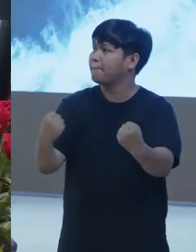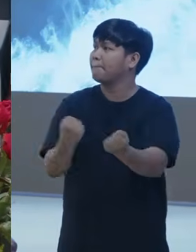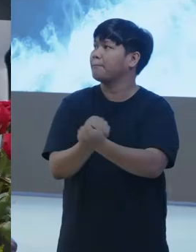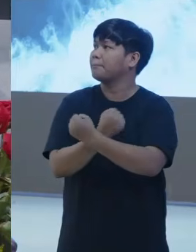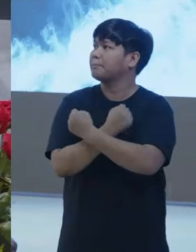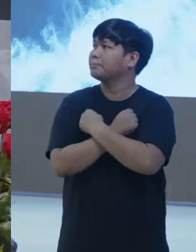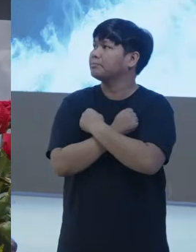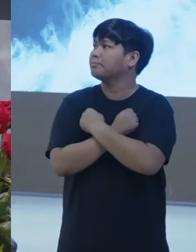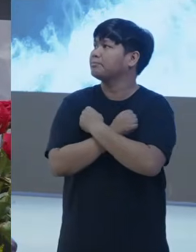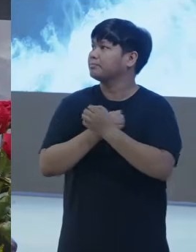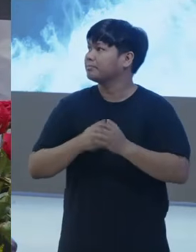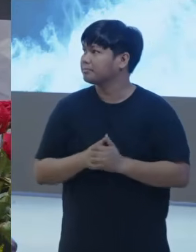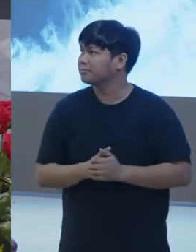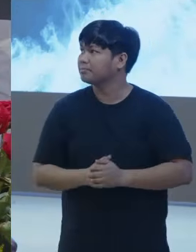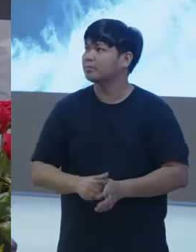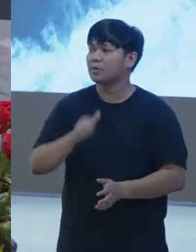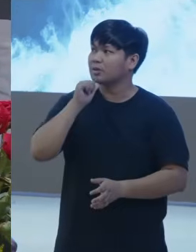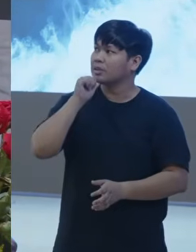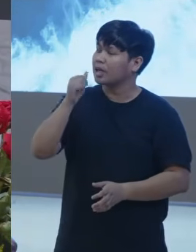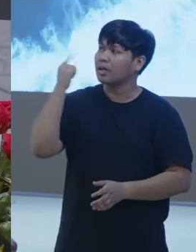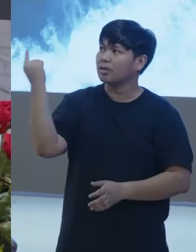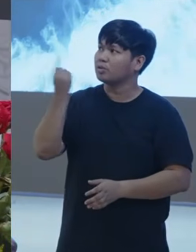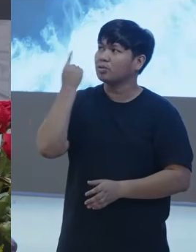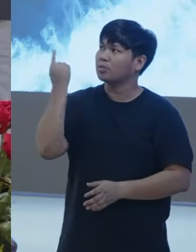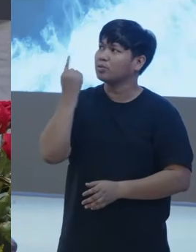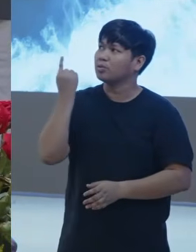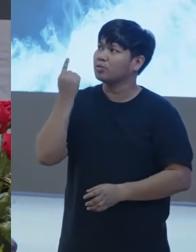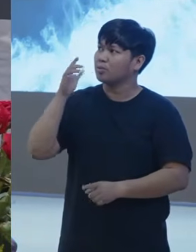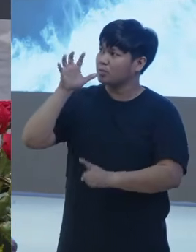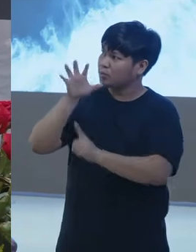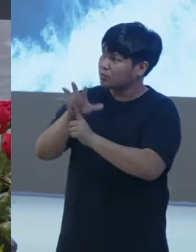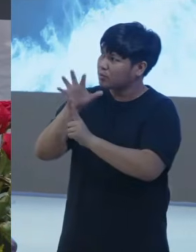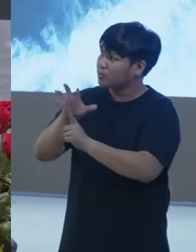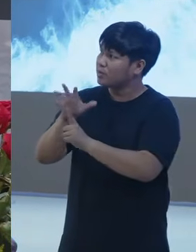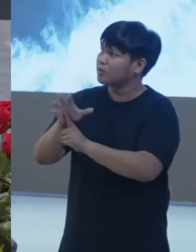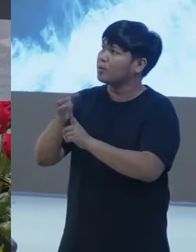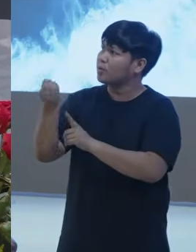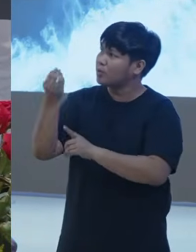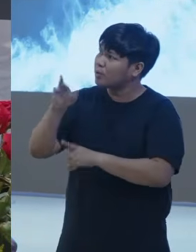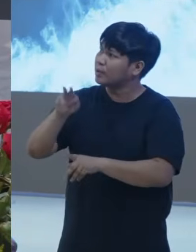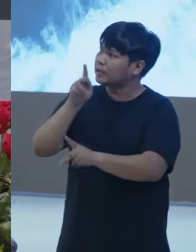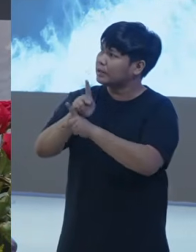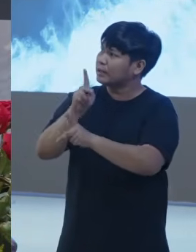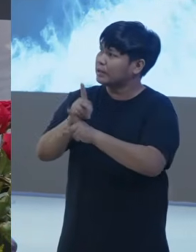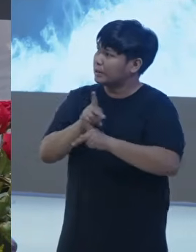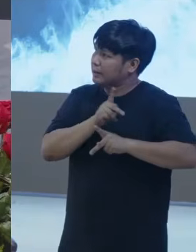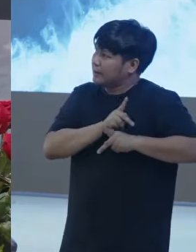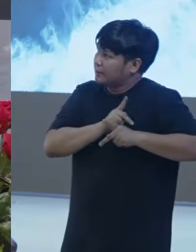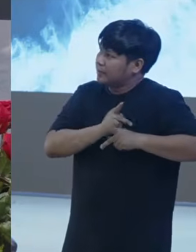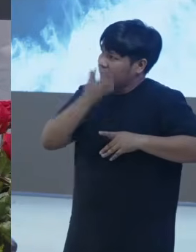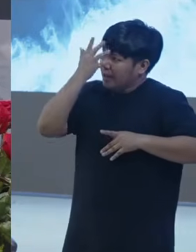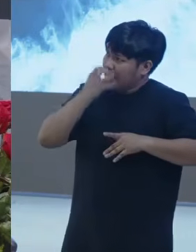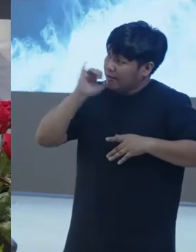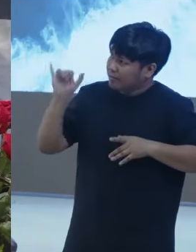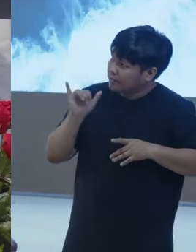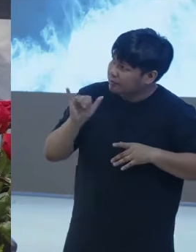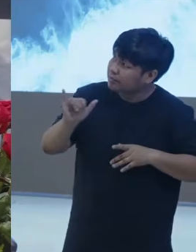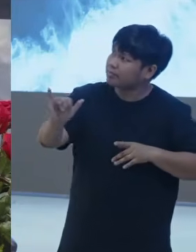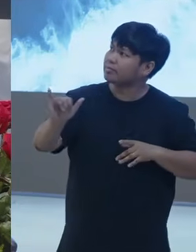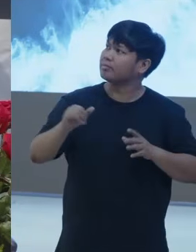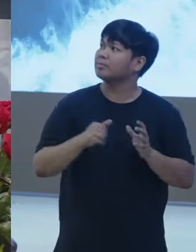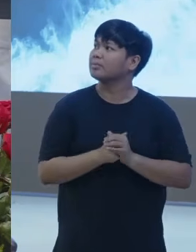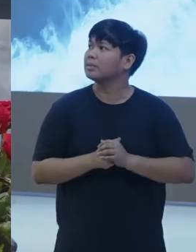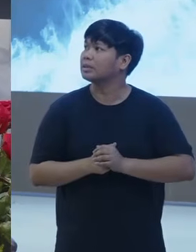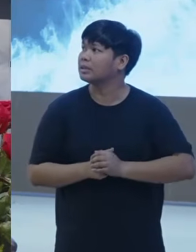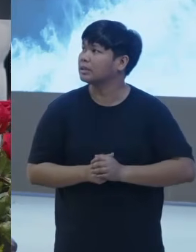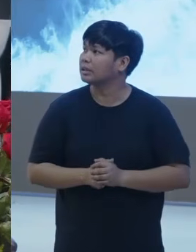love. He will not always chide, nor will he keep his anger forever. He does